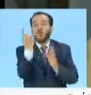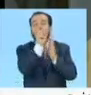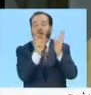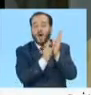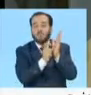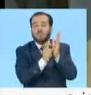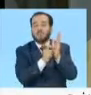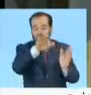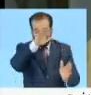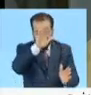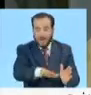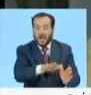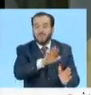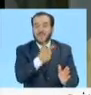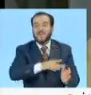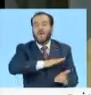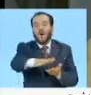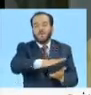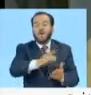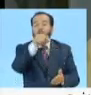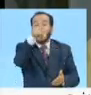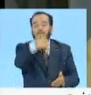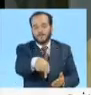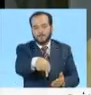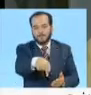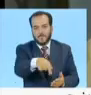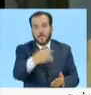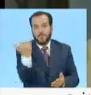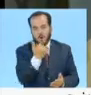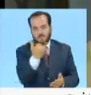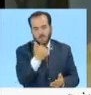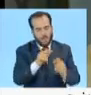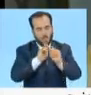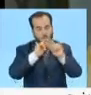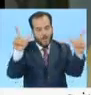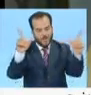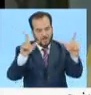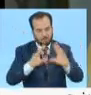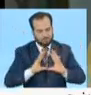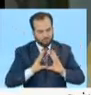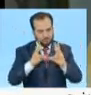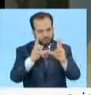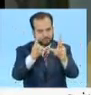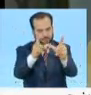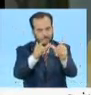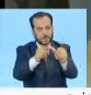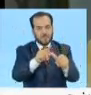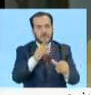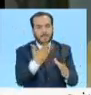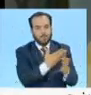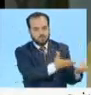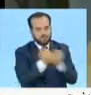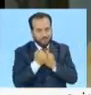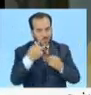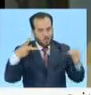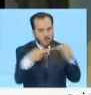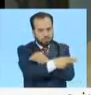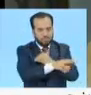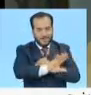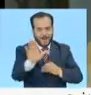والنظام جزء من الولاء للوطن، فيجب أن تكون الصورة متكاملة لا يمكن أن تؤخذ منقوصة.